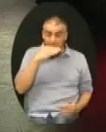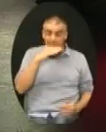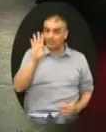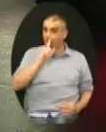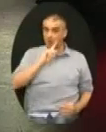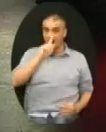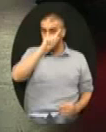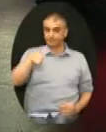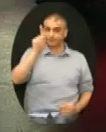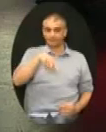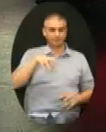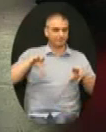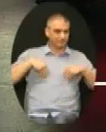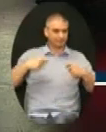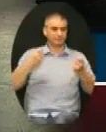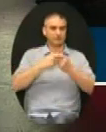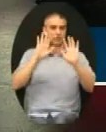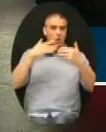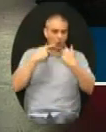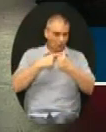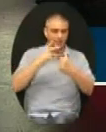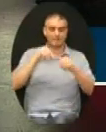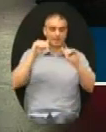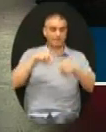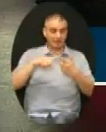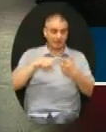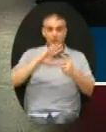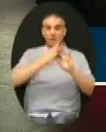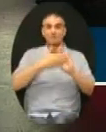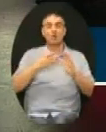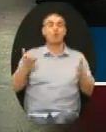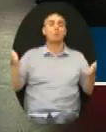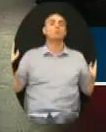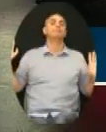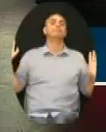נתניהו לא חוזר בו מכל ההסכמות באשר לכותל ובאשר למקוואות וכל הדברים האלה,